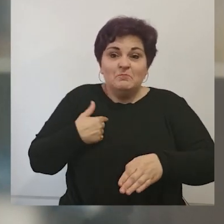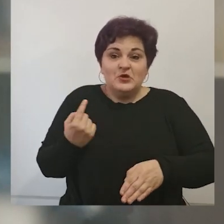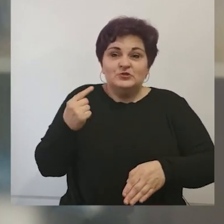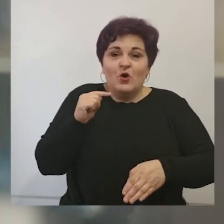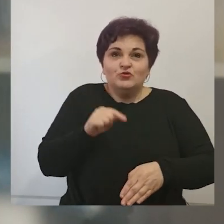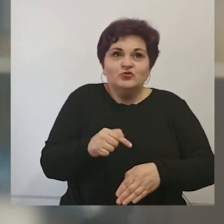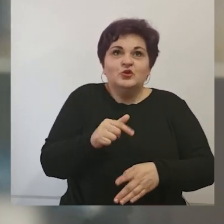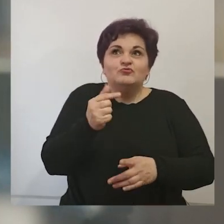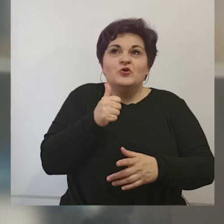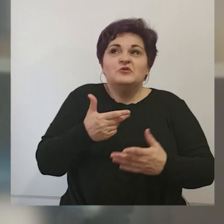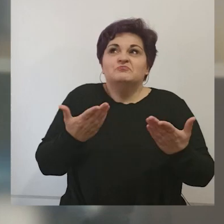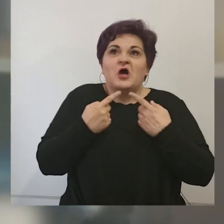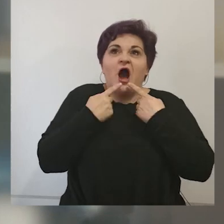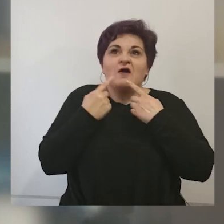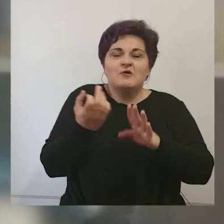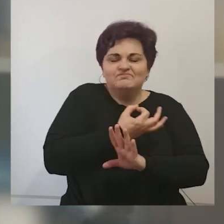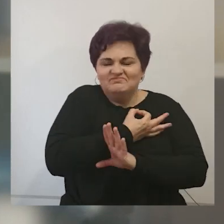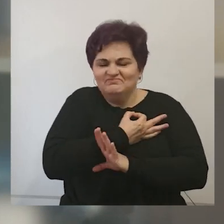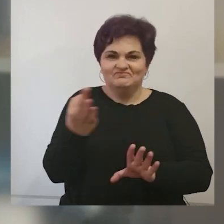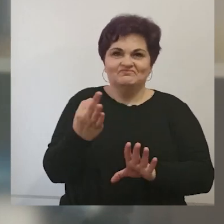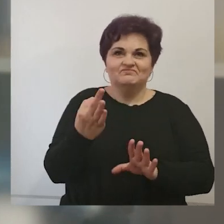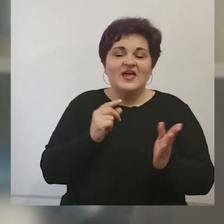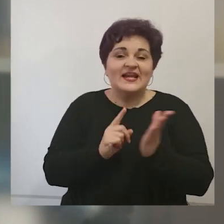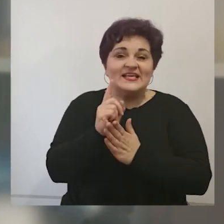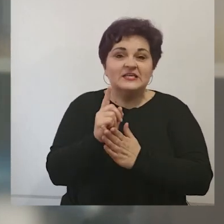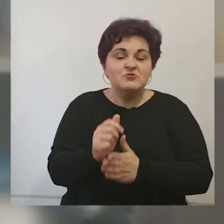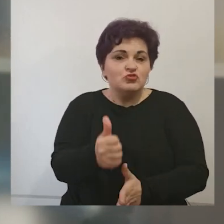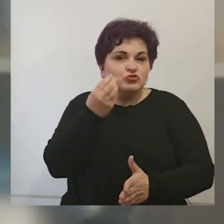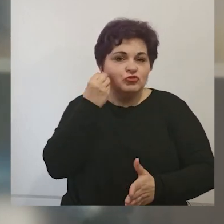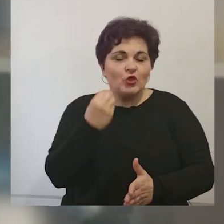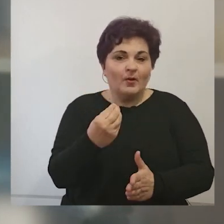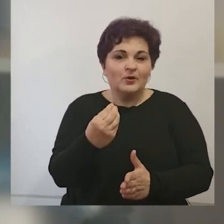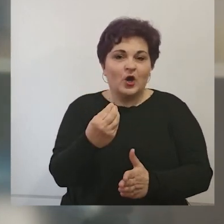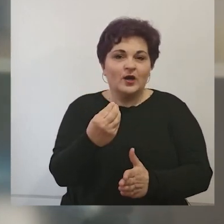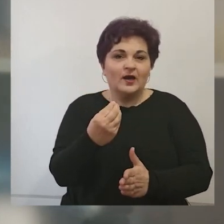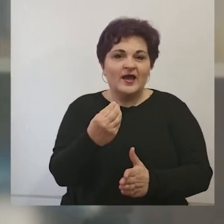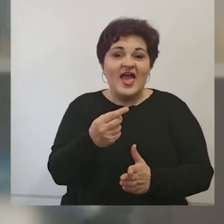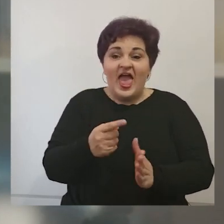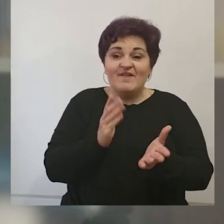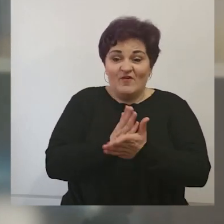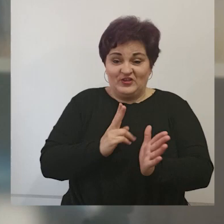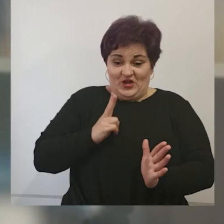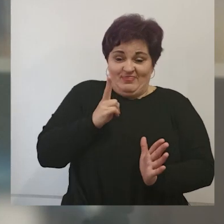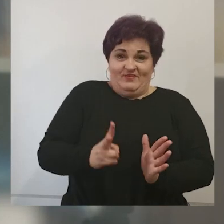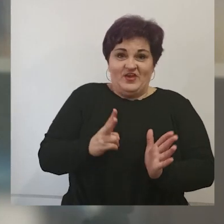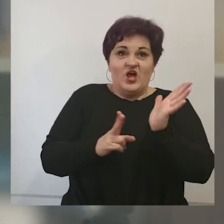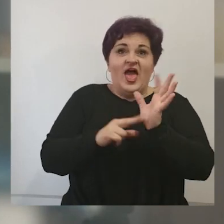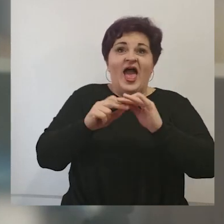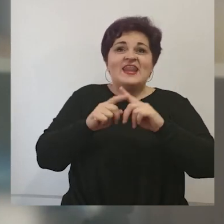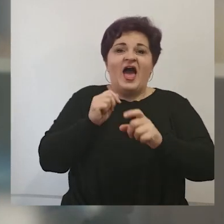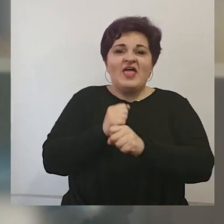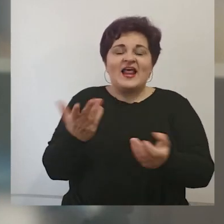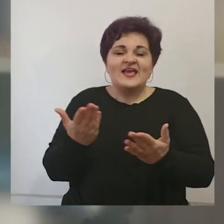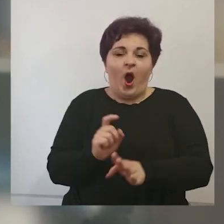smo do jednog stvarno, da ne kažem fantastičnog rezultata, ali jako dobrog i evo, već 2 godine Nada radi